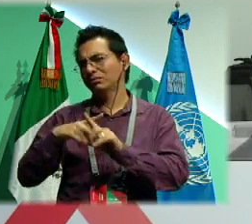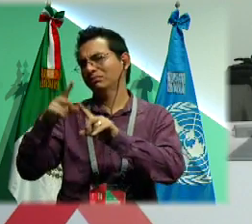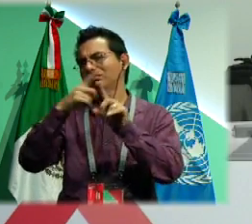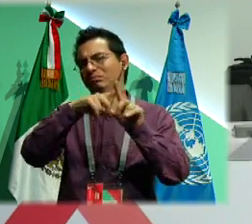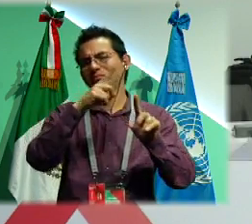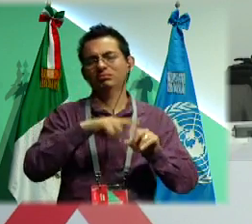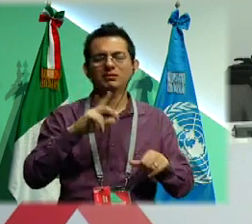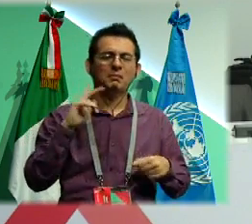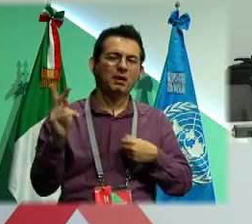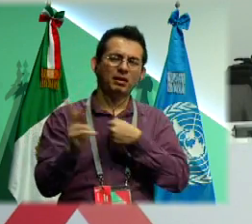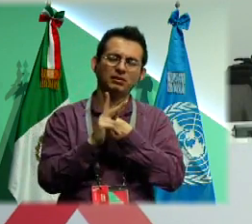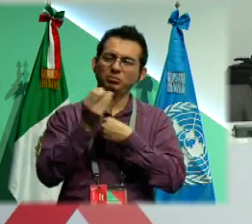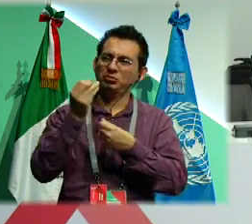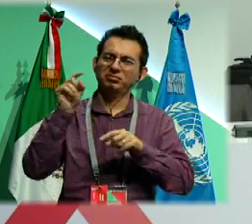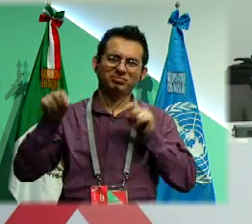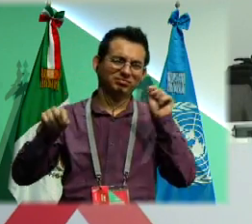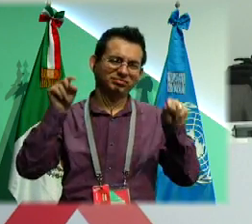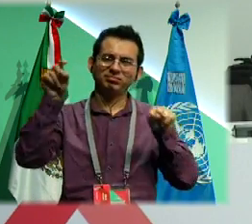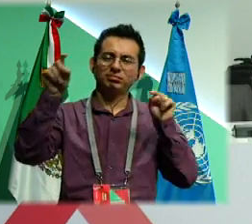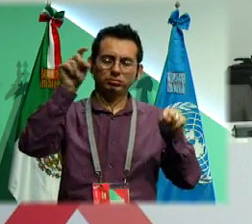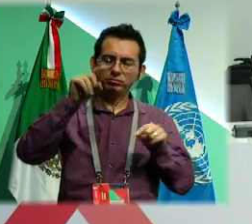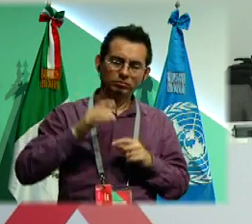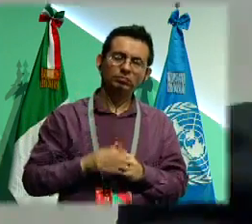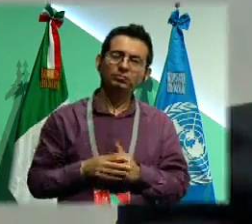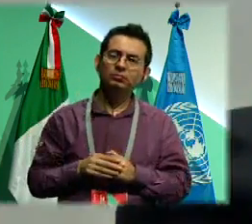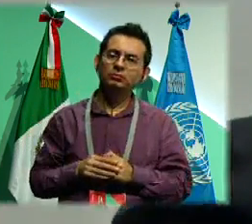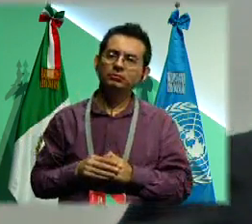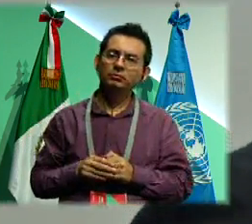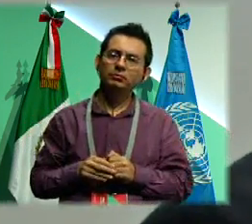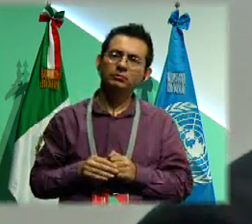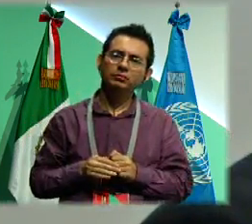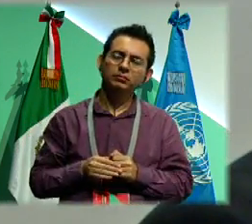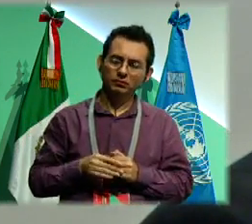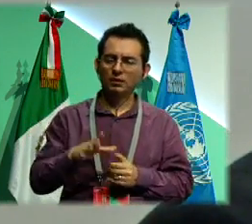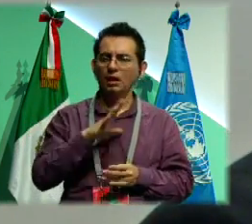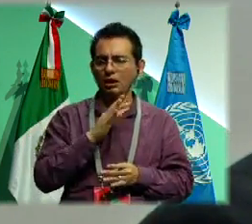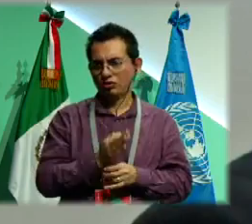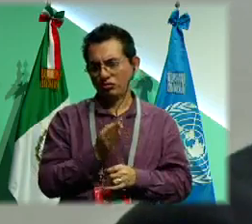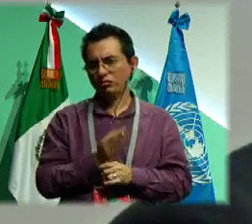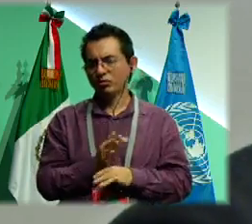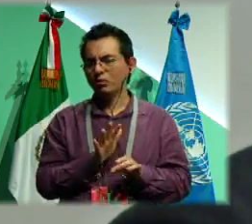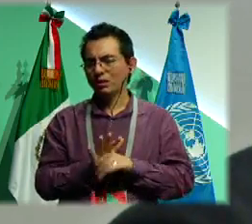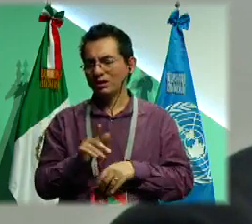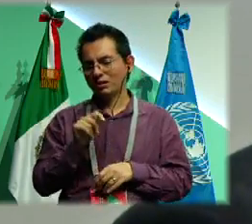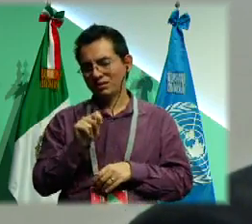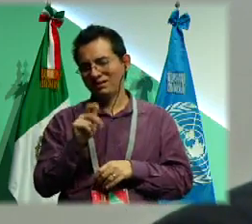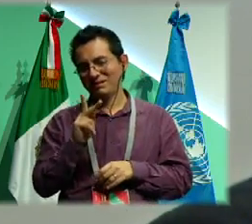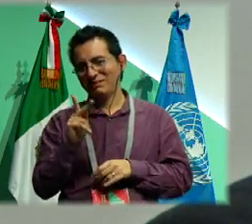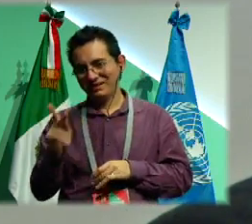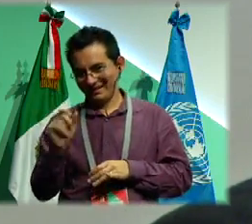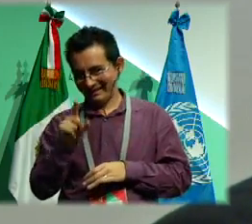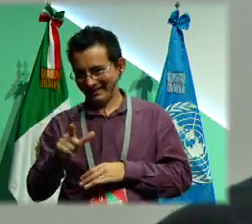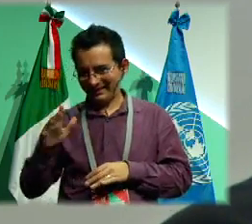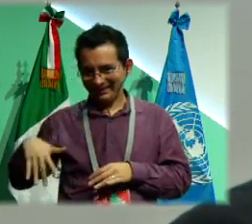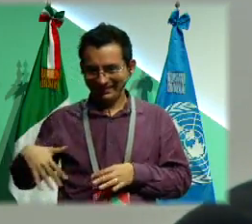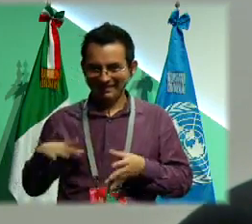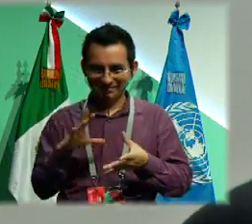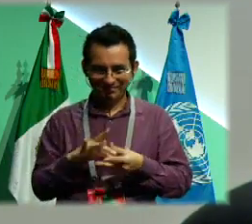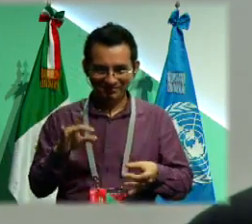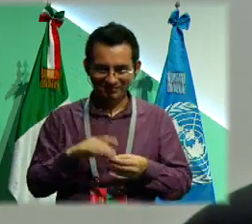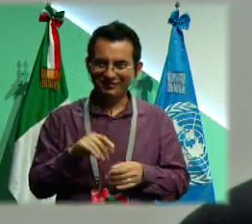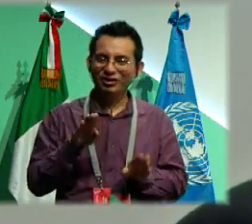Je pense que l'une des critiques du TTP, et je l'ai entendu depuis